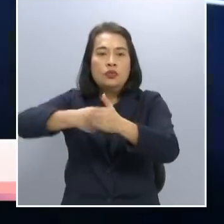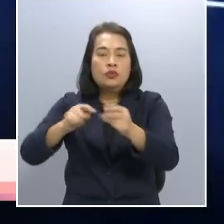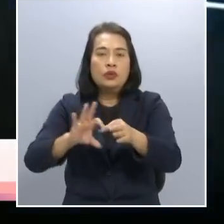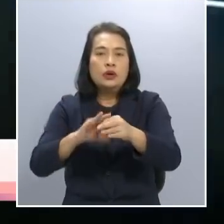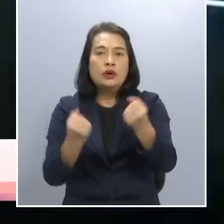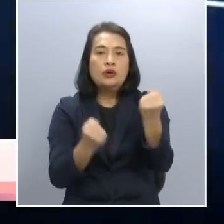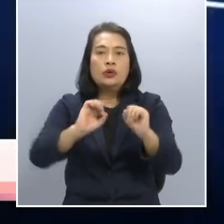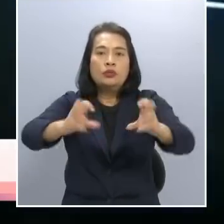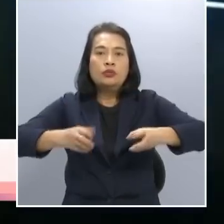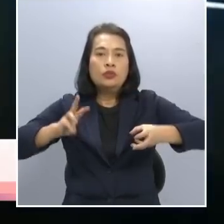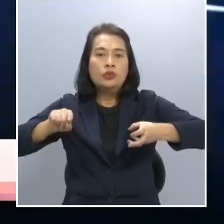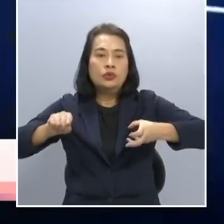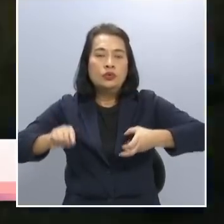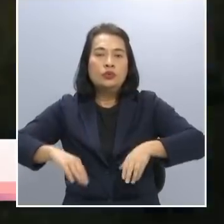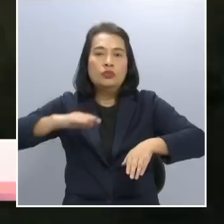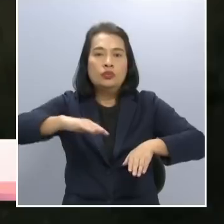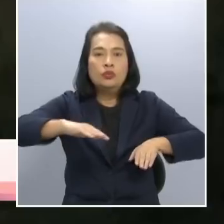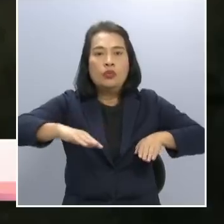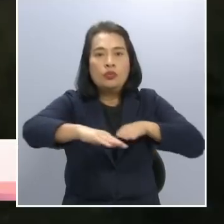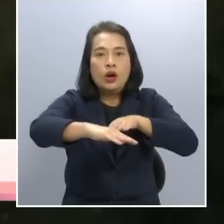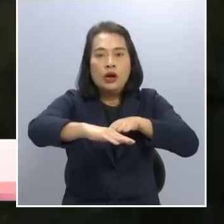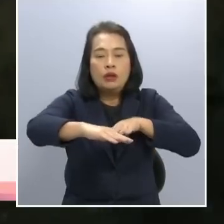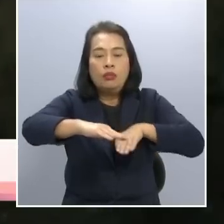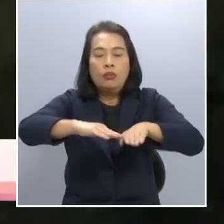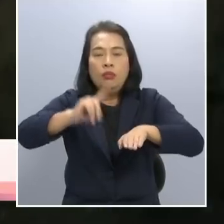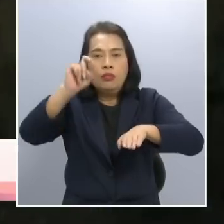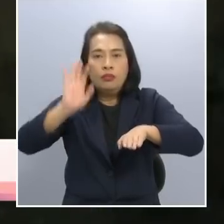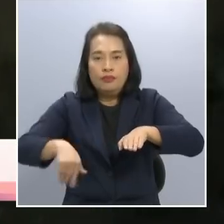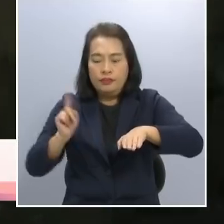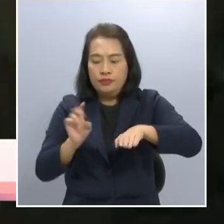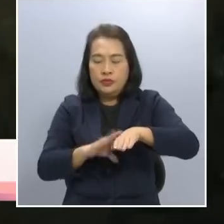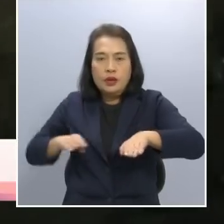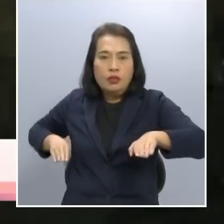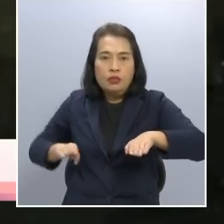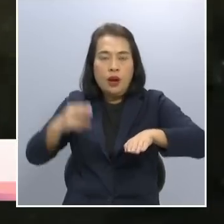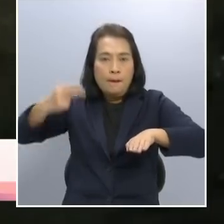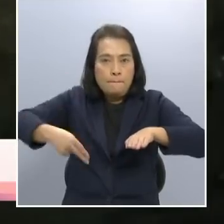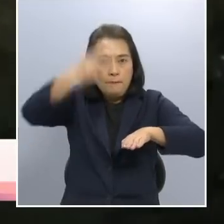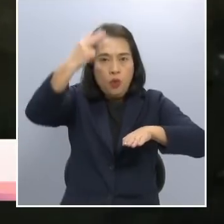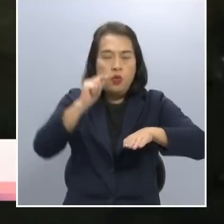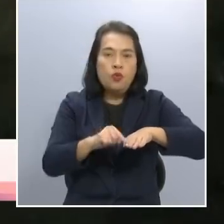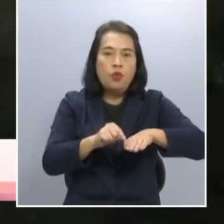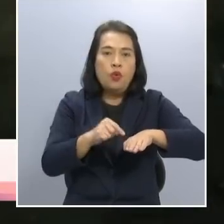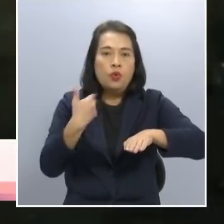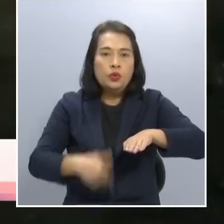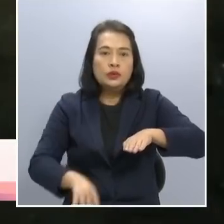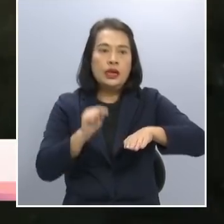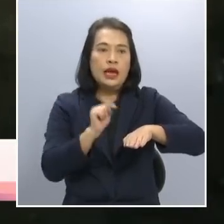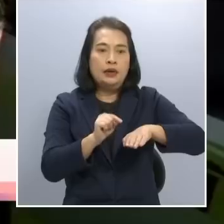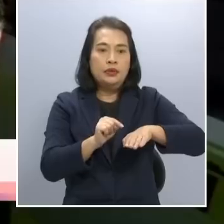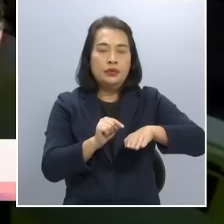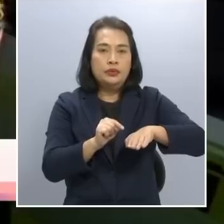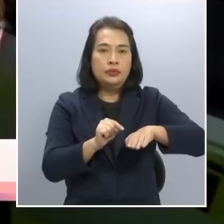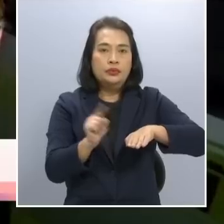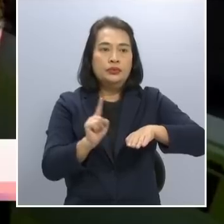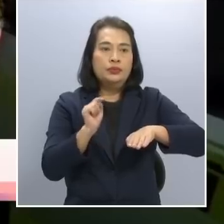างอยู่ทำให้รถขับต่อไปไม่ได้นะครับชาญณรงค์ผู้ก่อเหตุใช้ปืนเนี่ยยิงไปที่รถซึ่งจังหวะนั้นเองนะฮะเป็นจังหวะ